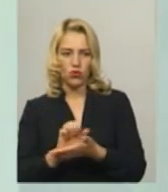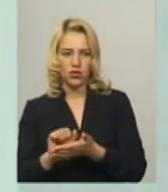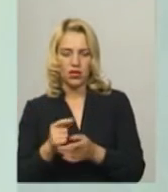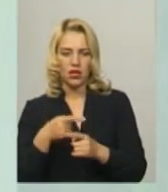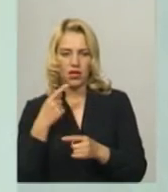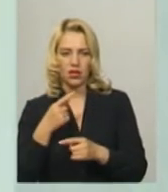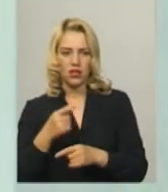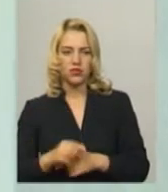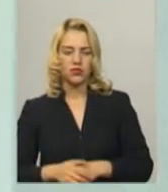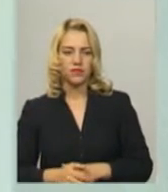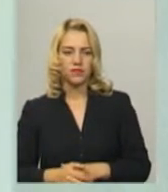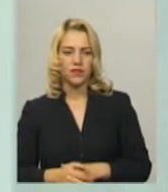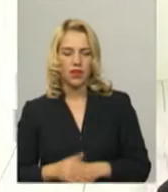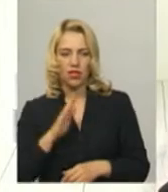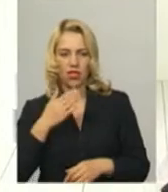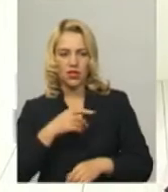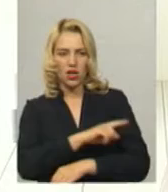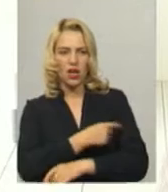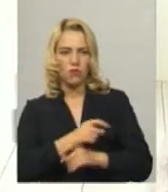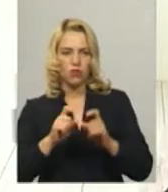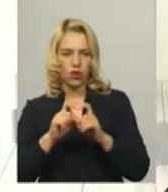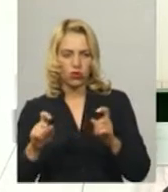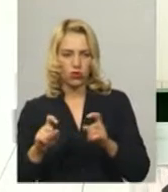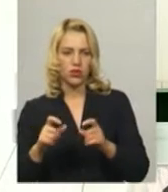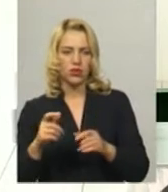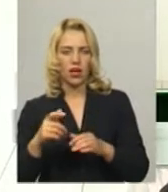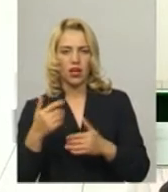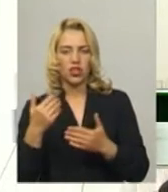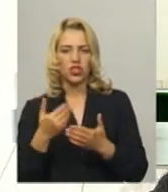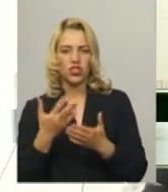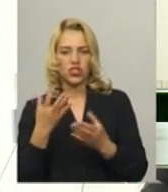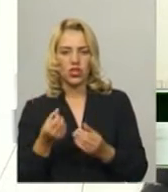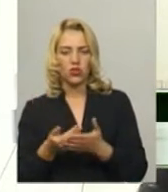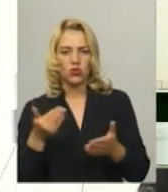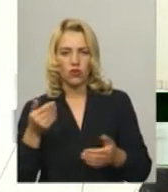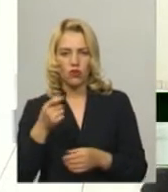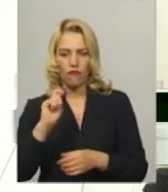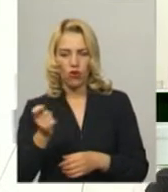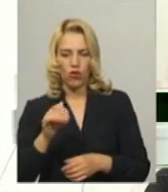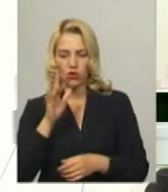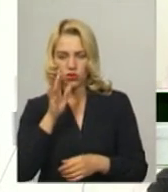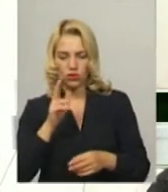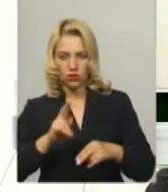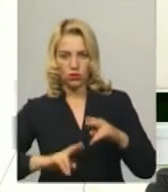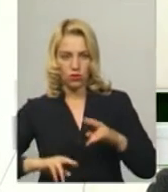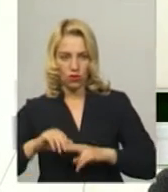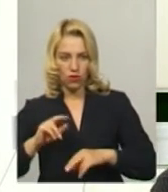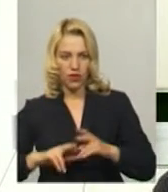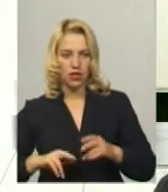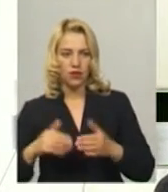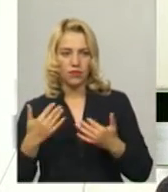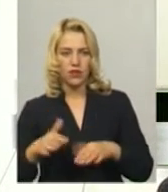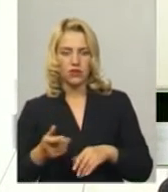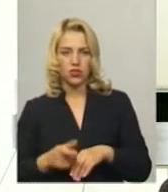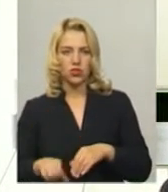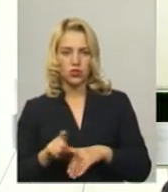Любов Назаренко. Наша амбулаторія ще до воєнного часу збудована, вже